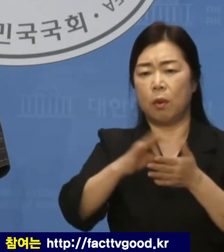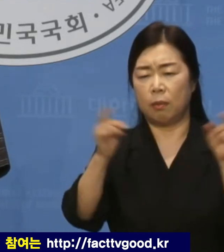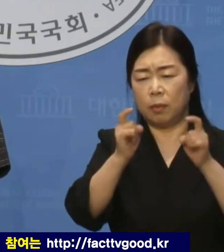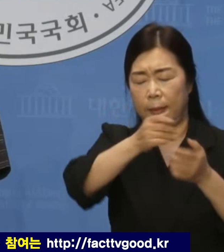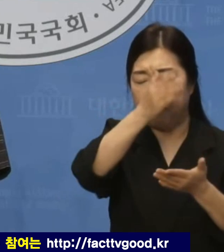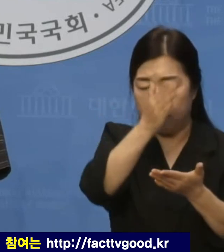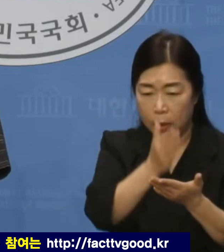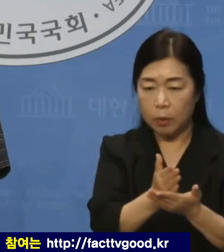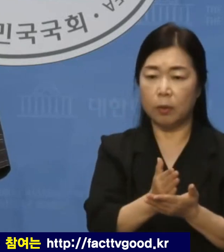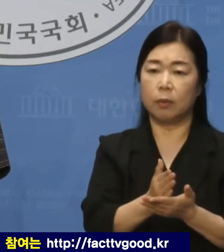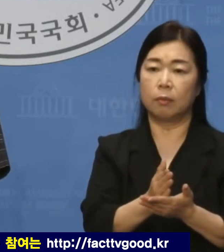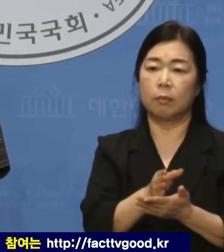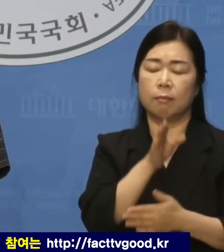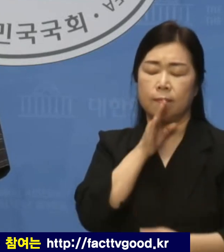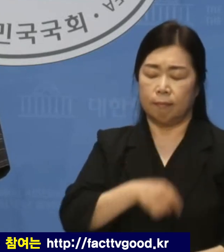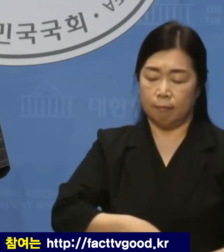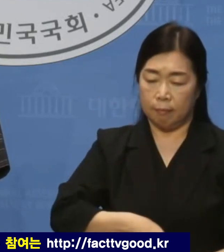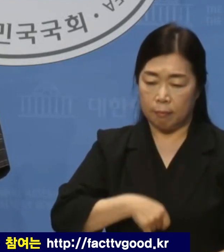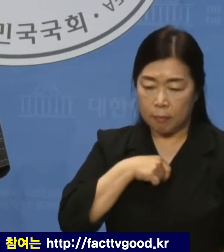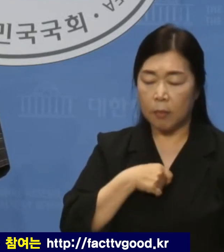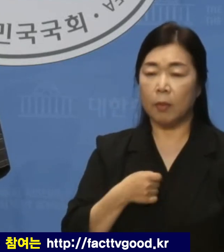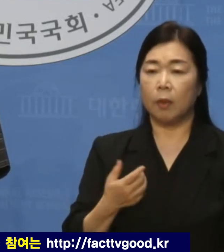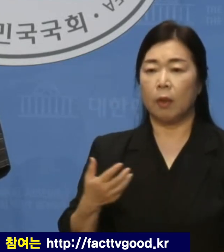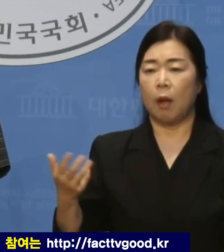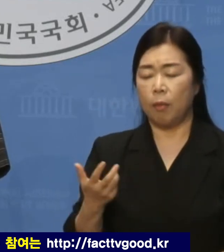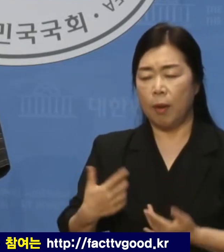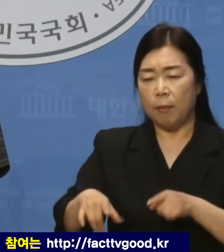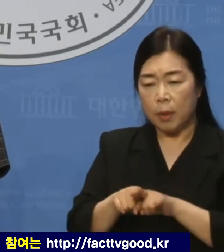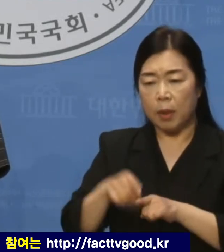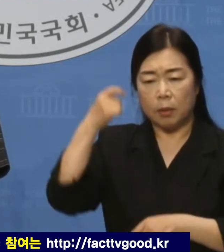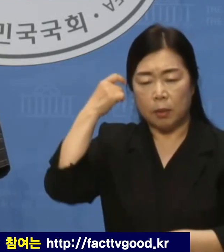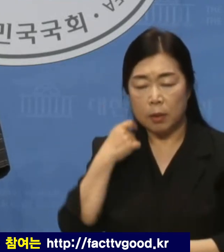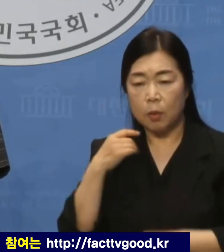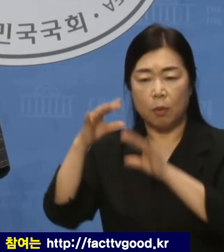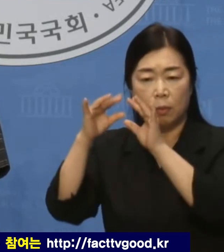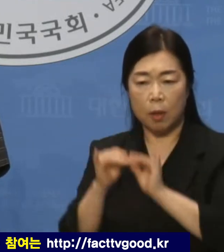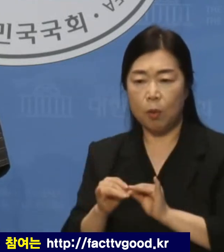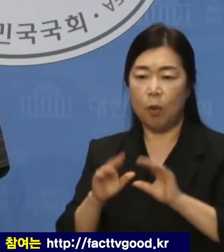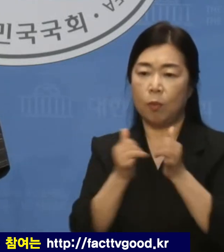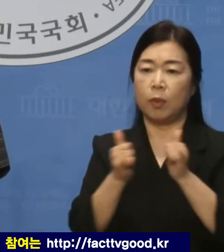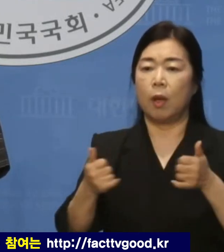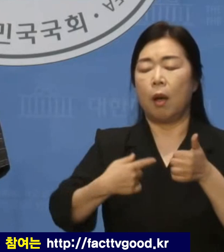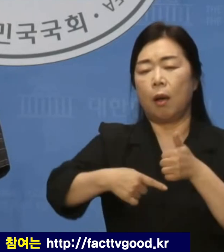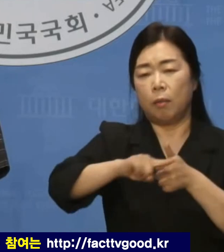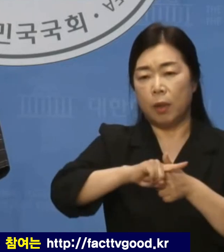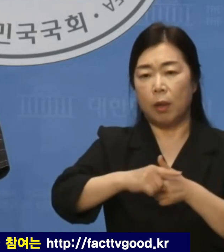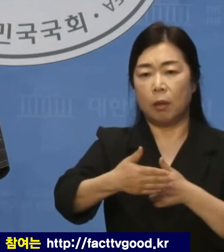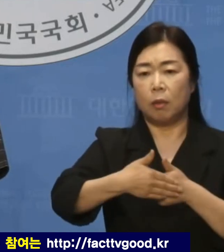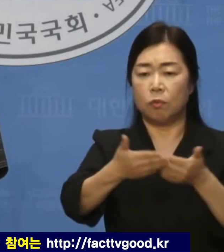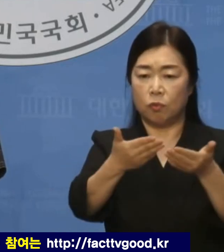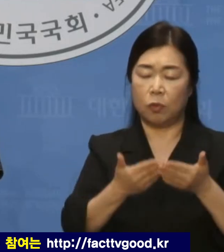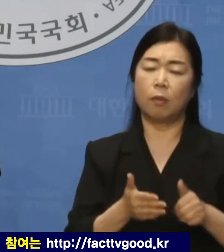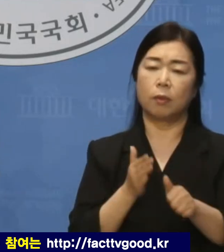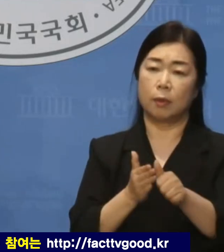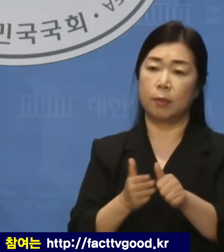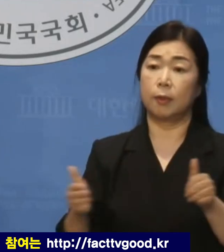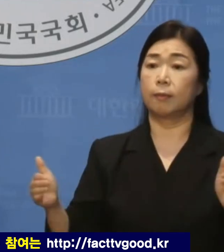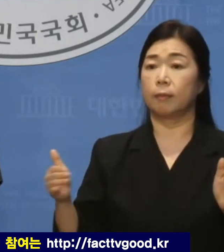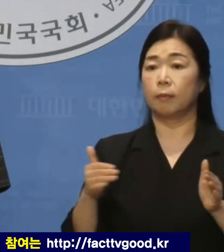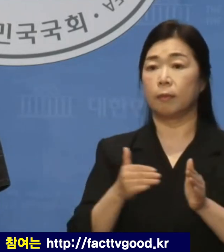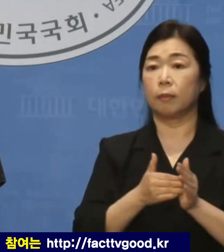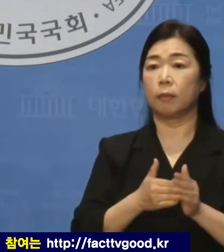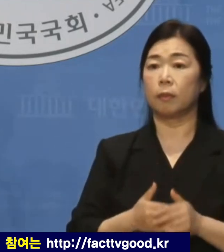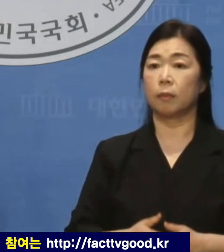멈추고 진솔하게 아픔을 함께하고 국민과 함께해 주시길 간절히 부탁드립니다.